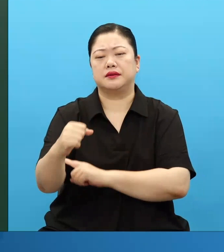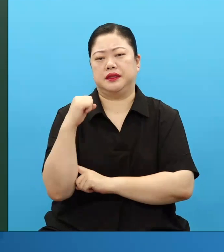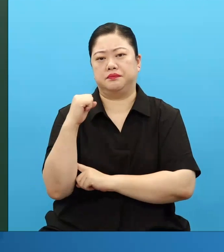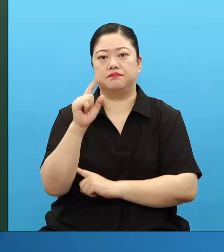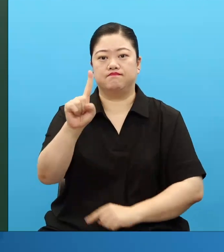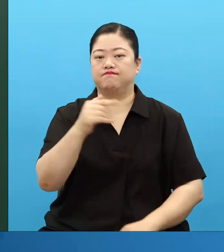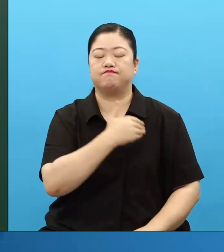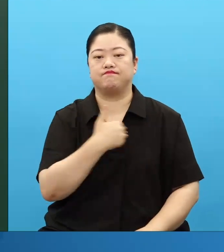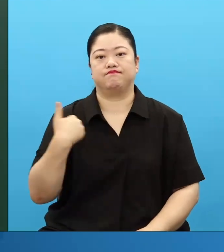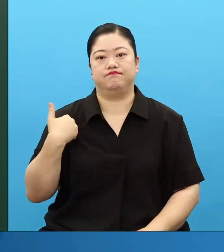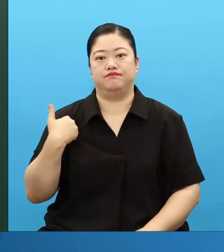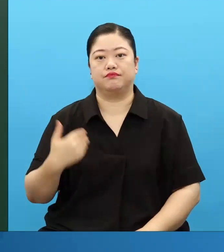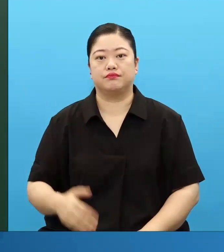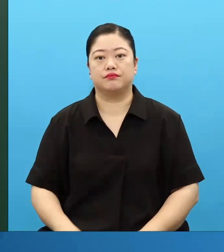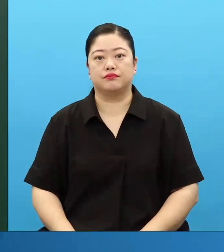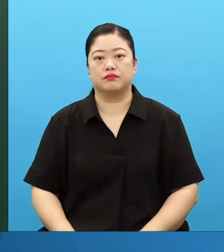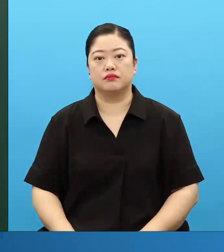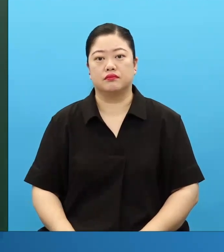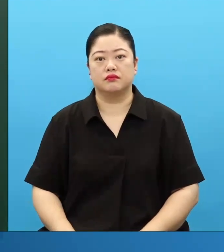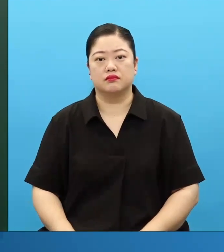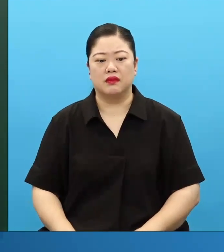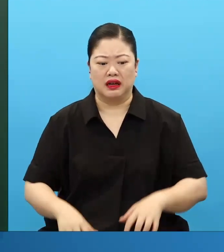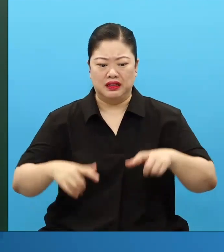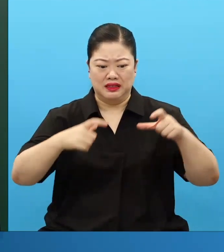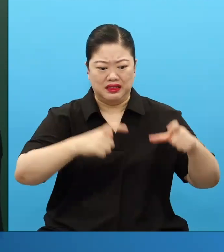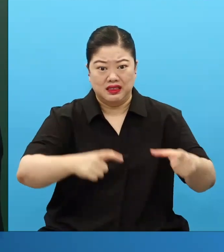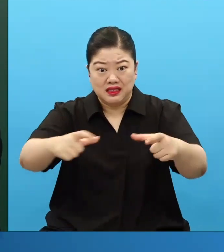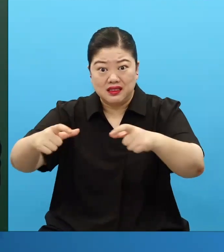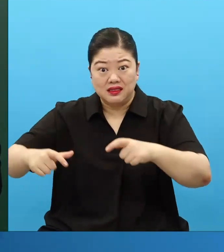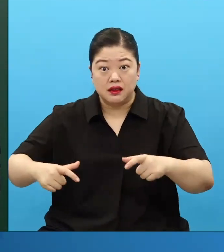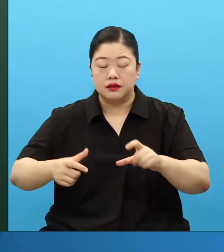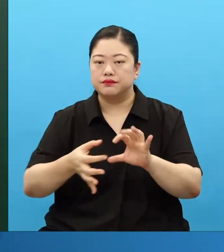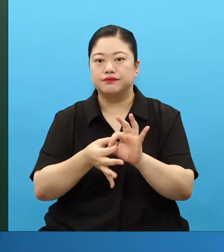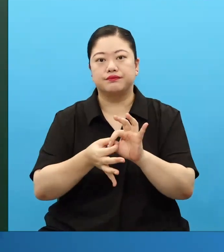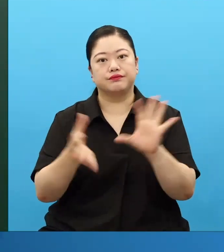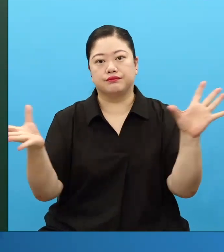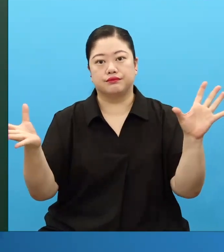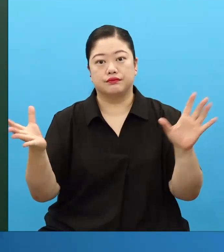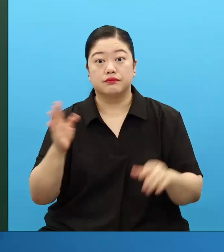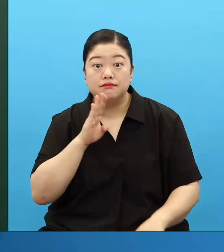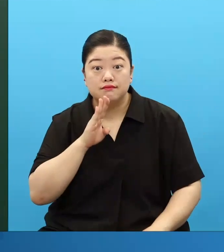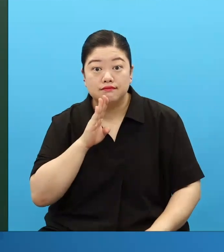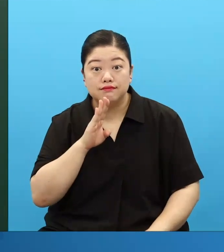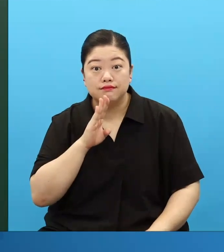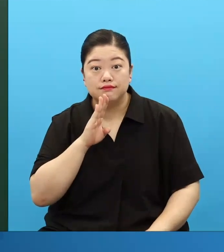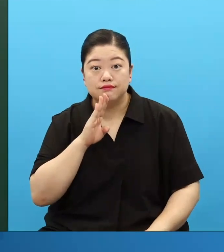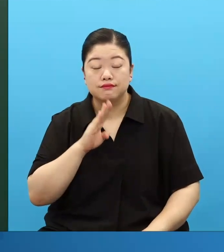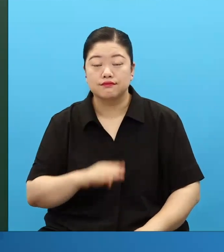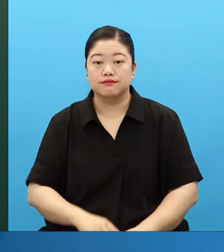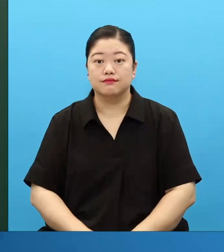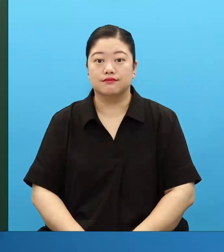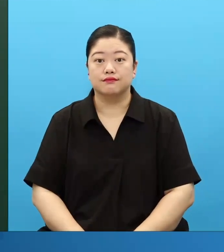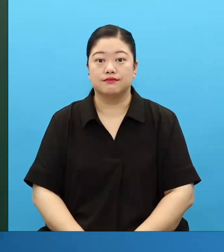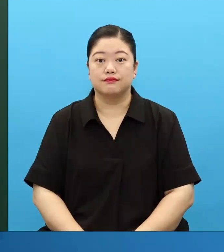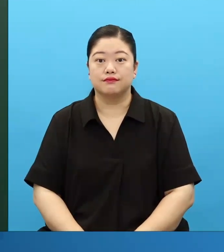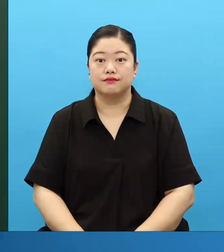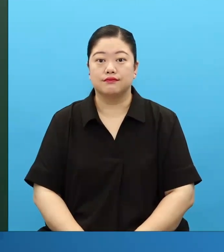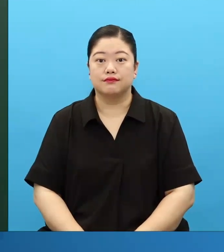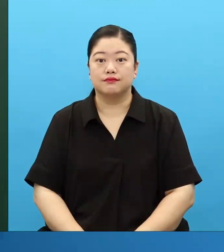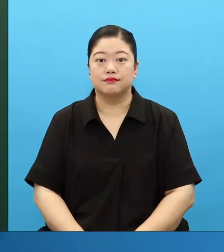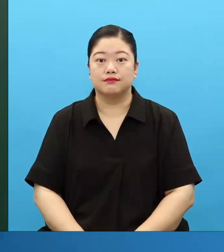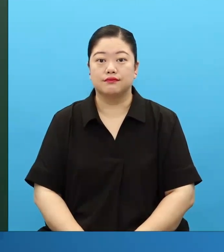crop. 오순절. That's the 이 Pentecost. 보좌가 우리의 배경입니다. 수장절. That this throne is our background. That is the 이 ingathering. 배경을